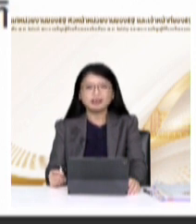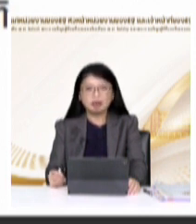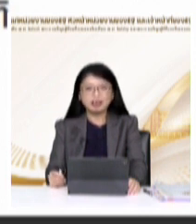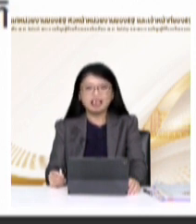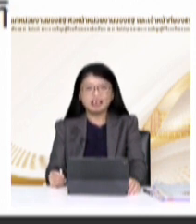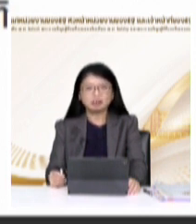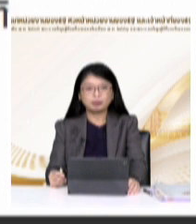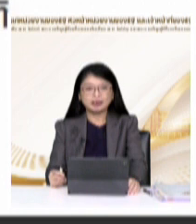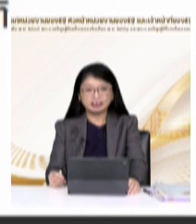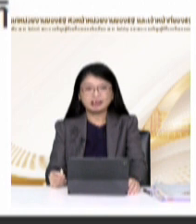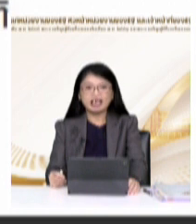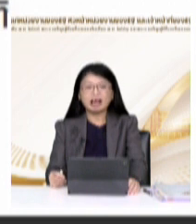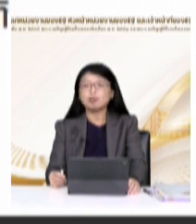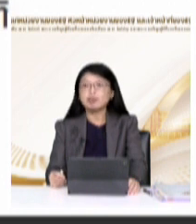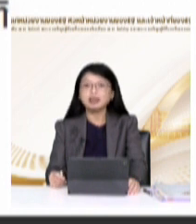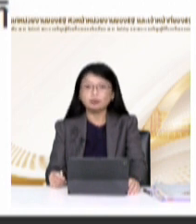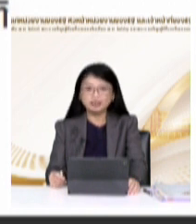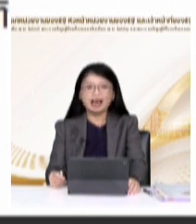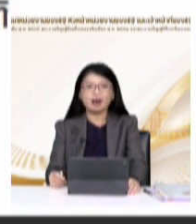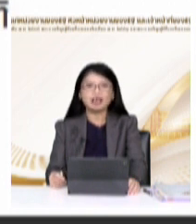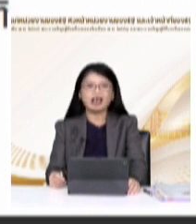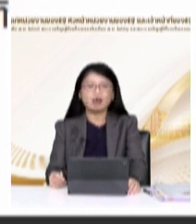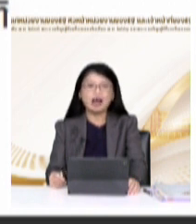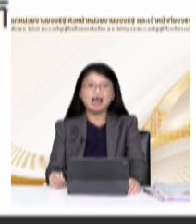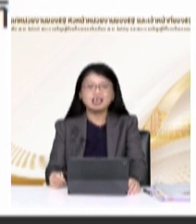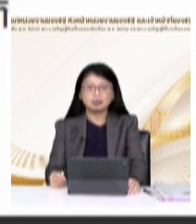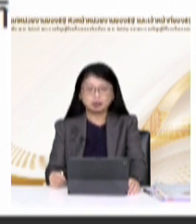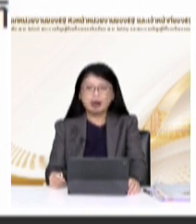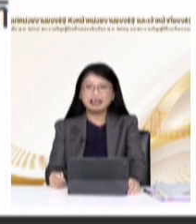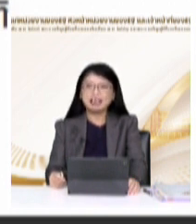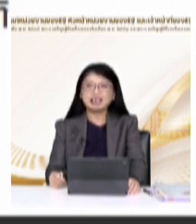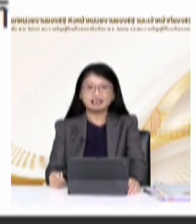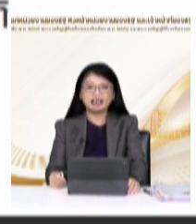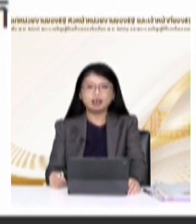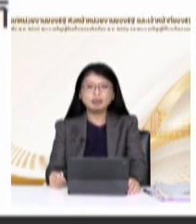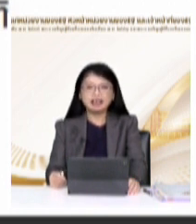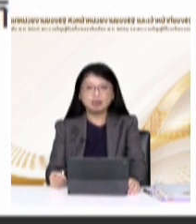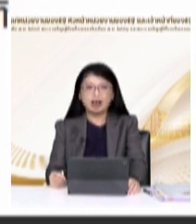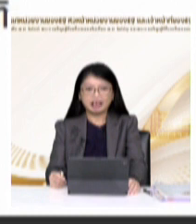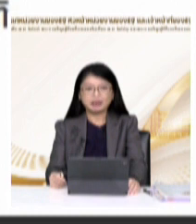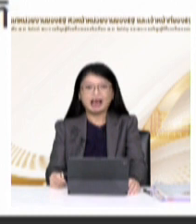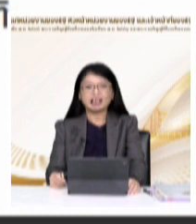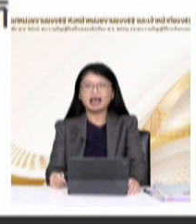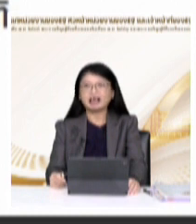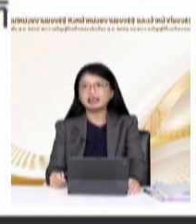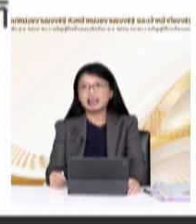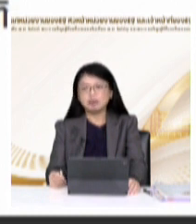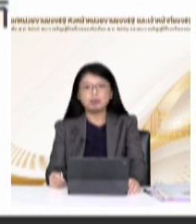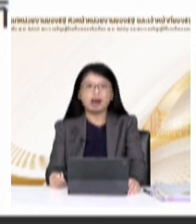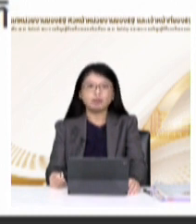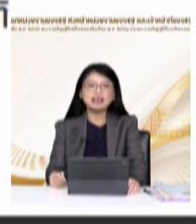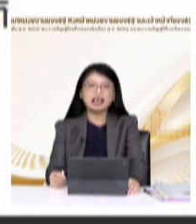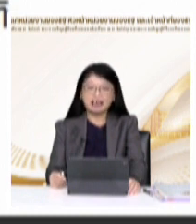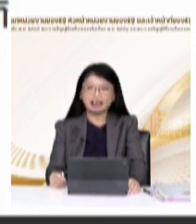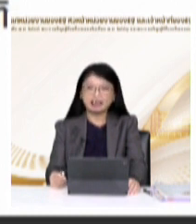2566ก็ตามที่ทางคุณคนึงนิดได้กล่าวไปเมื่อช่วงเช้านะคะว่าปัจจุบันเนี่ยศาลท่านก็มีการวางแนวทางนะคะนำ